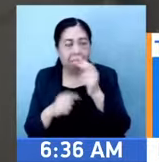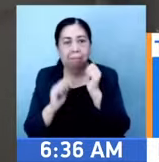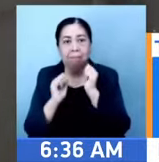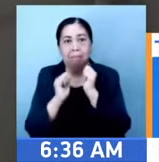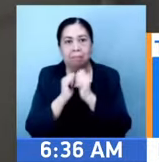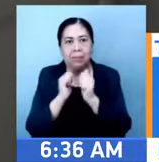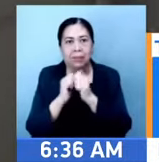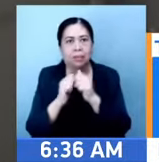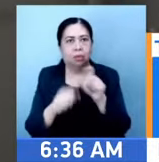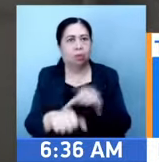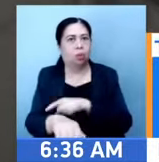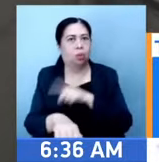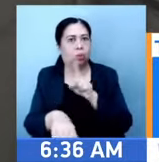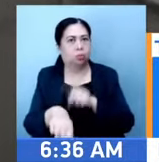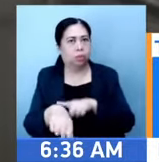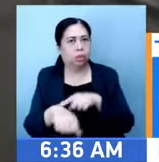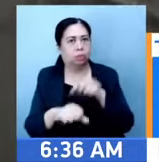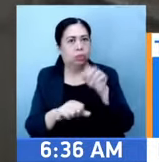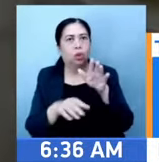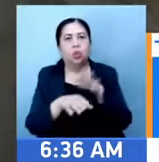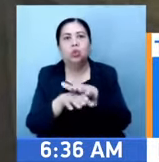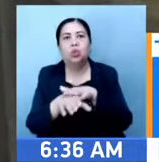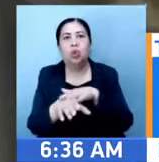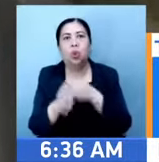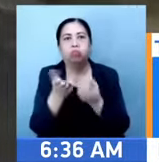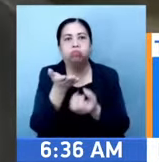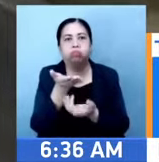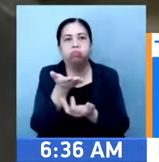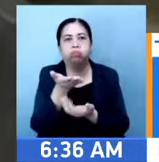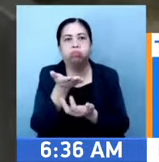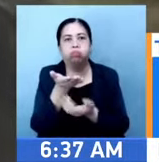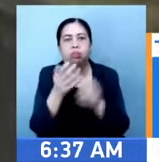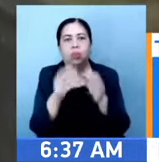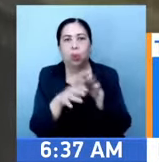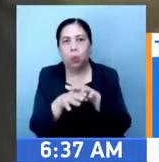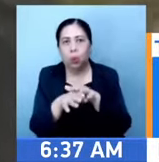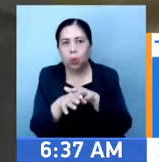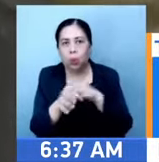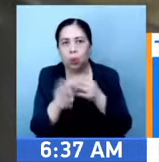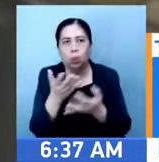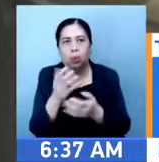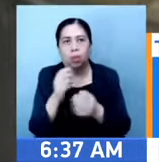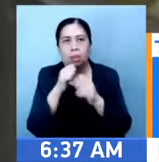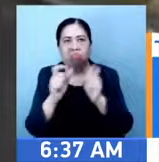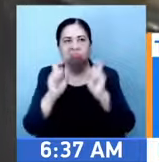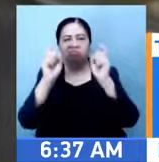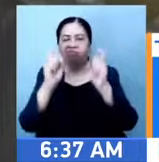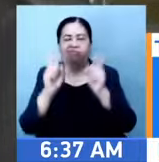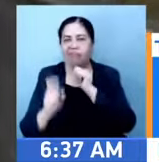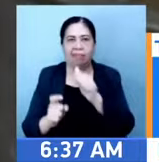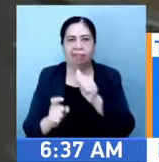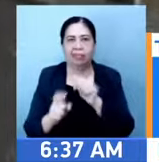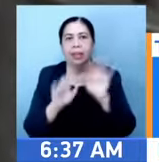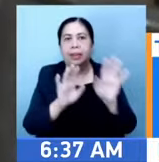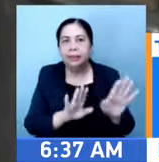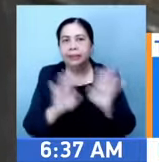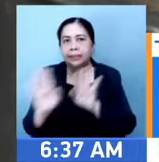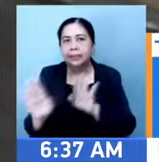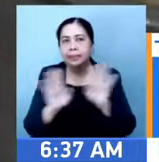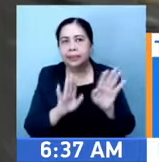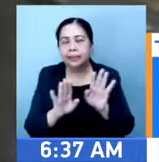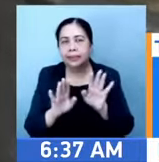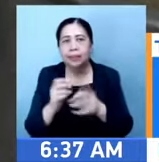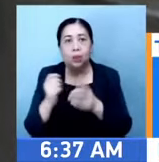pinalambot, yes, no, Chef? Slow cooking siya. Slow cooking siya na hindi namin siya nirarush. Okay. So and then at the same time, yung stock,